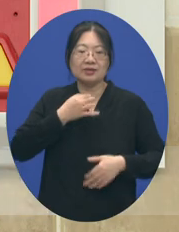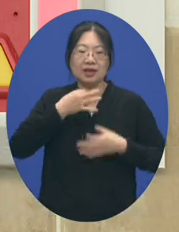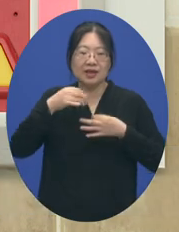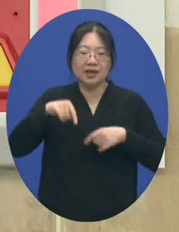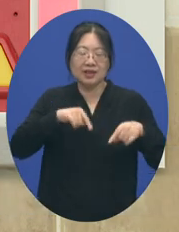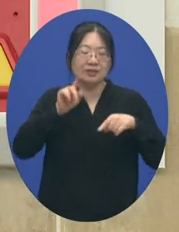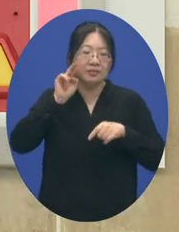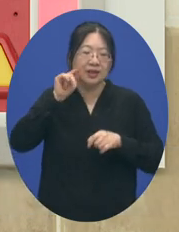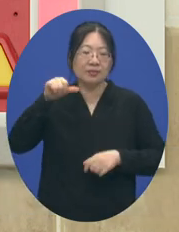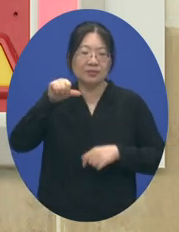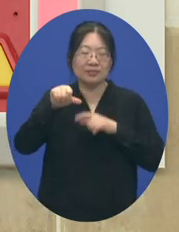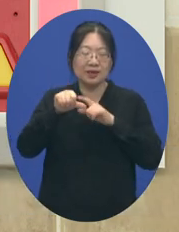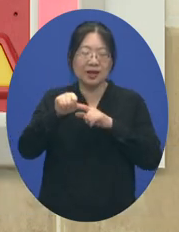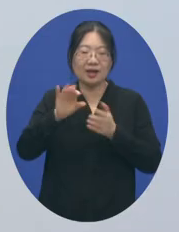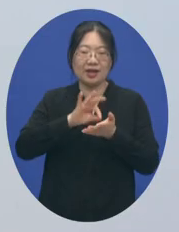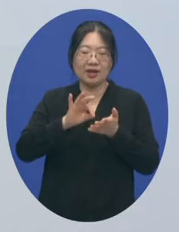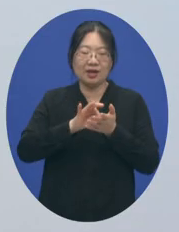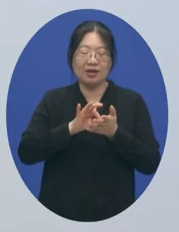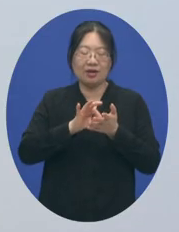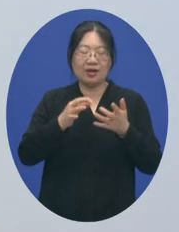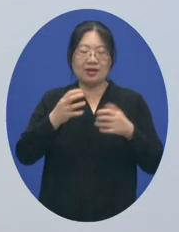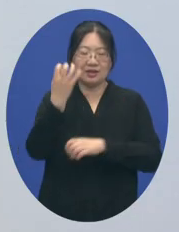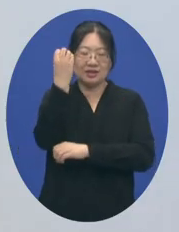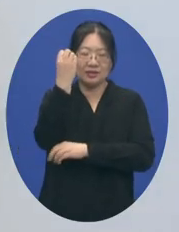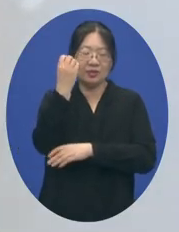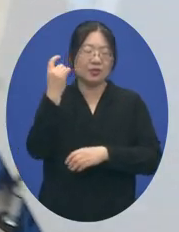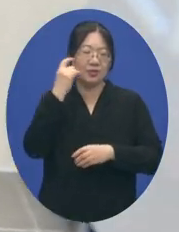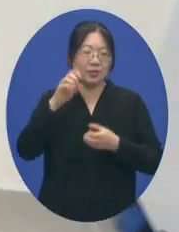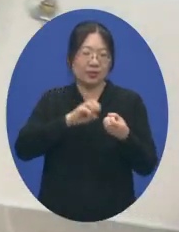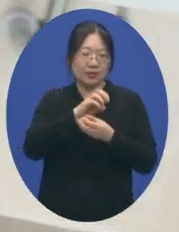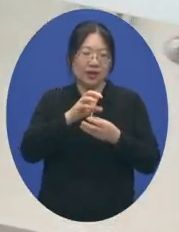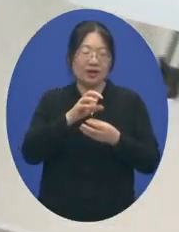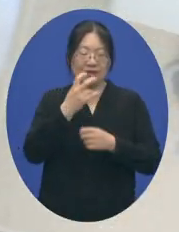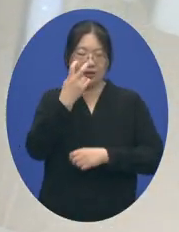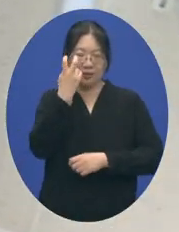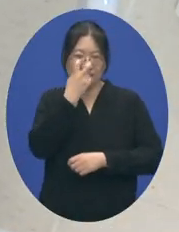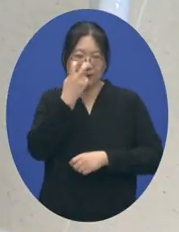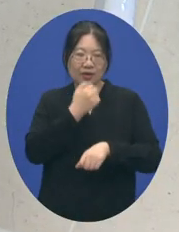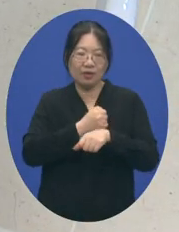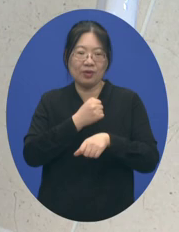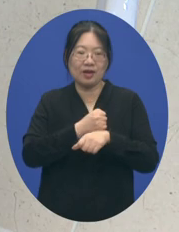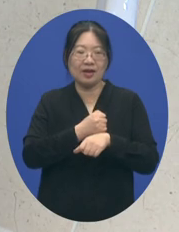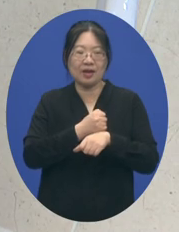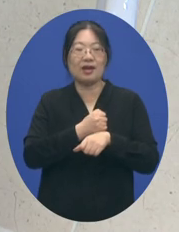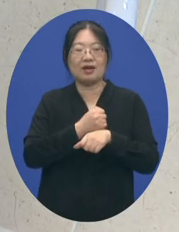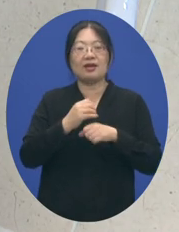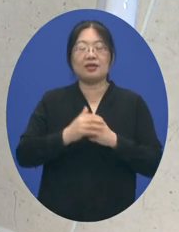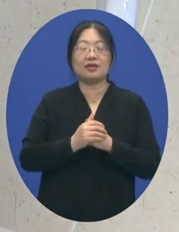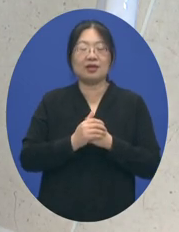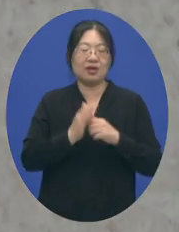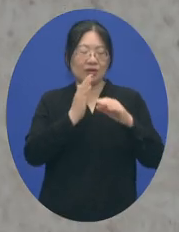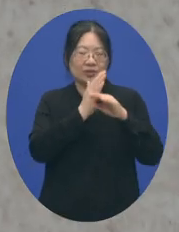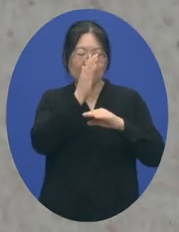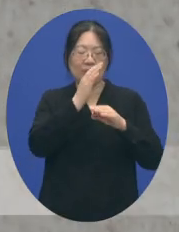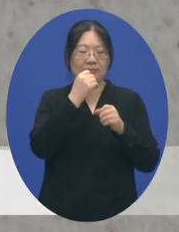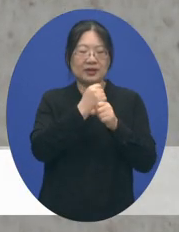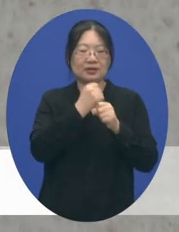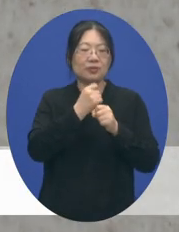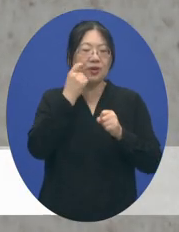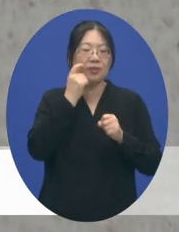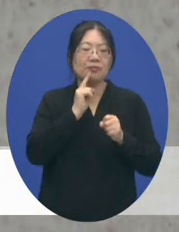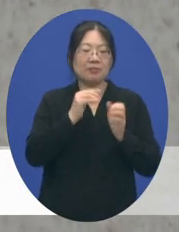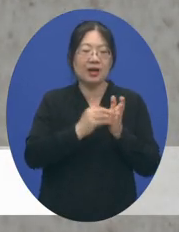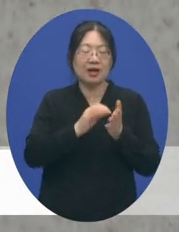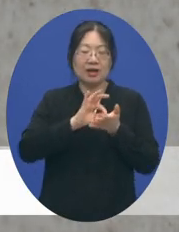음성인식 비상벨의 경우에는 작동 기준 소음 크기를 검토해 관리부서와 협의 없이 상향하도록 했습니다